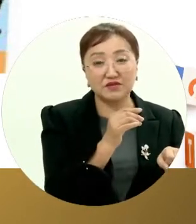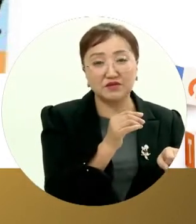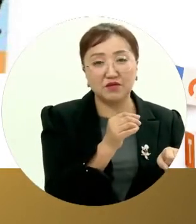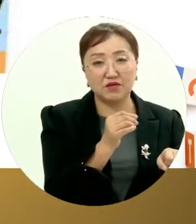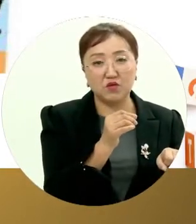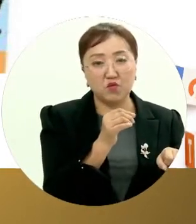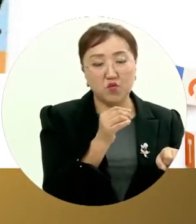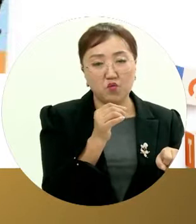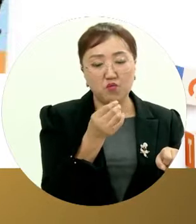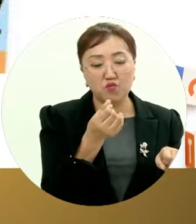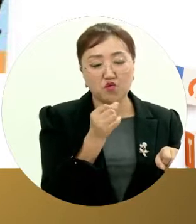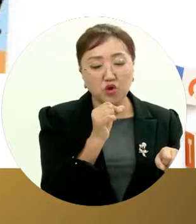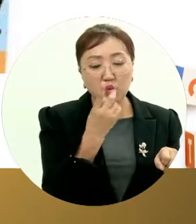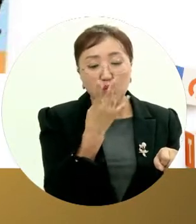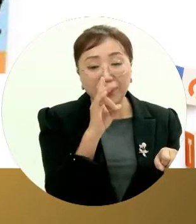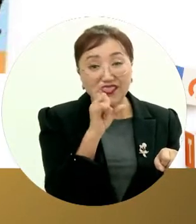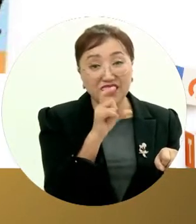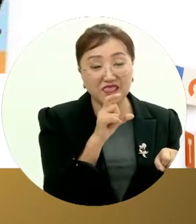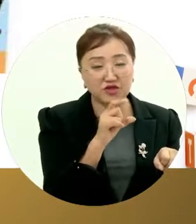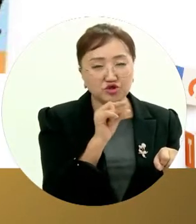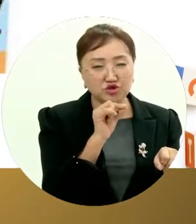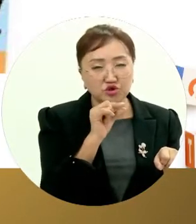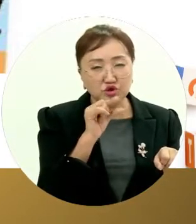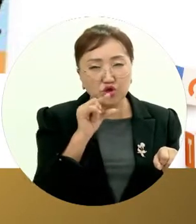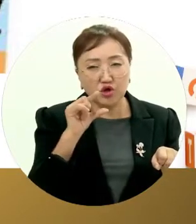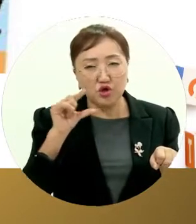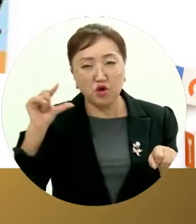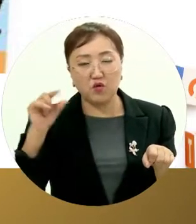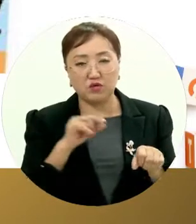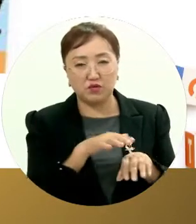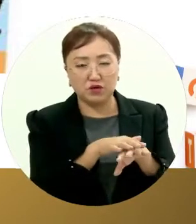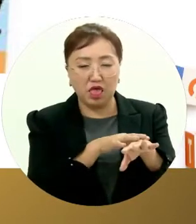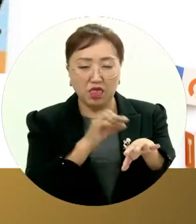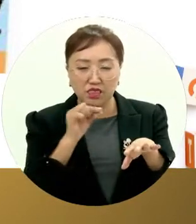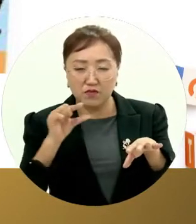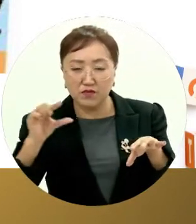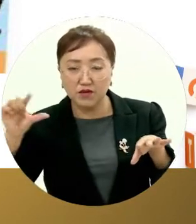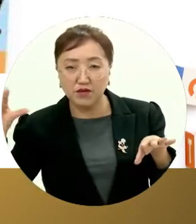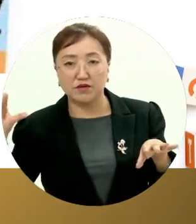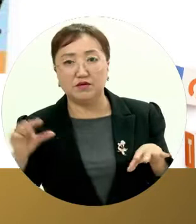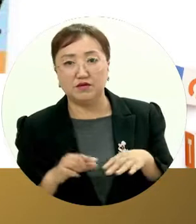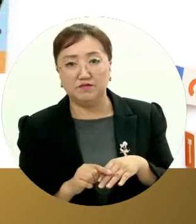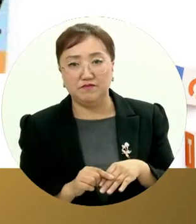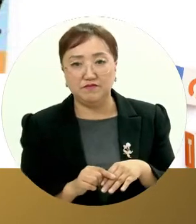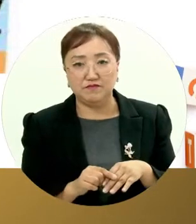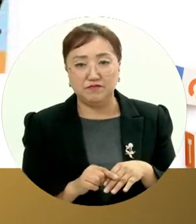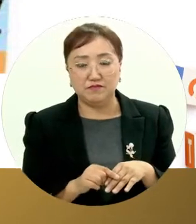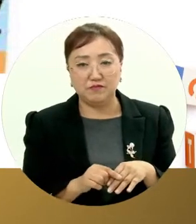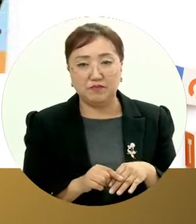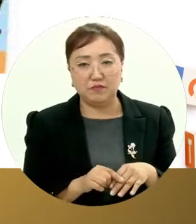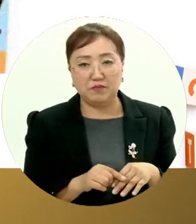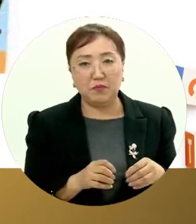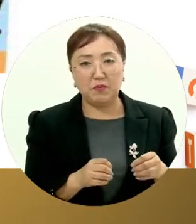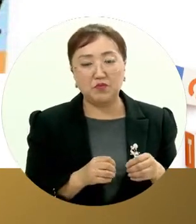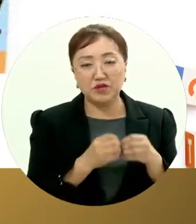үн бол аачмаар өсчээд аачмаар. За бараа бүтээгдэхүүний үн бол нэг оронтой тоон дээр